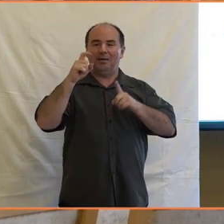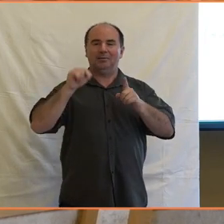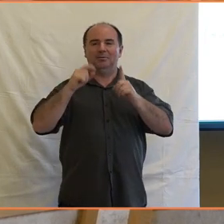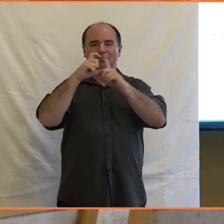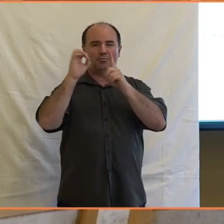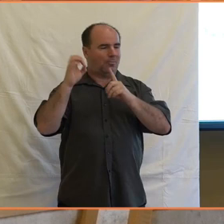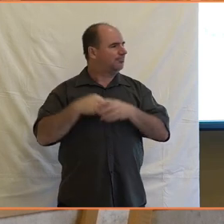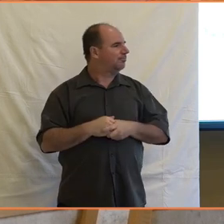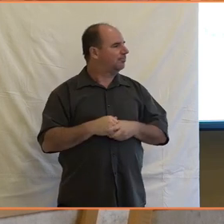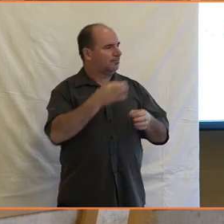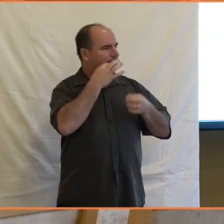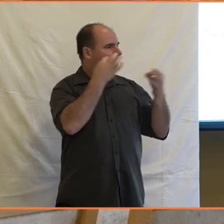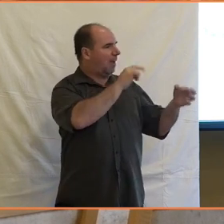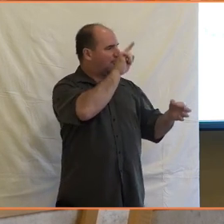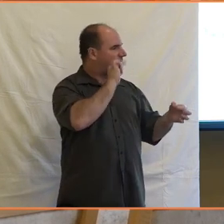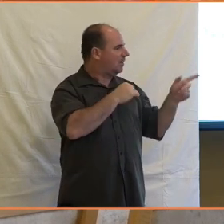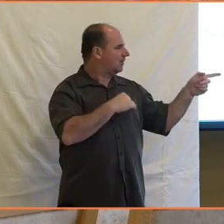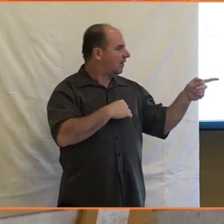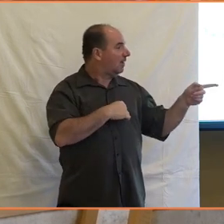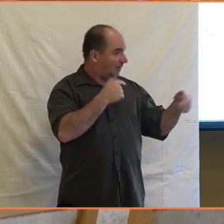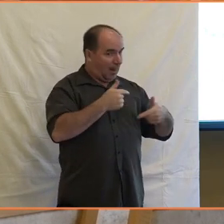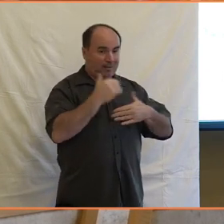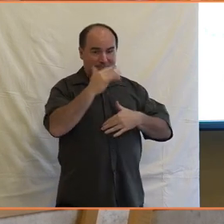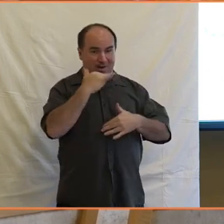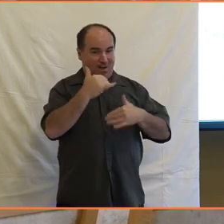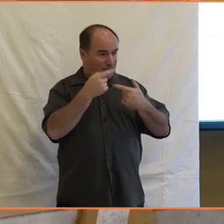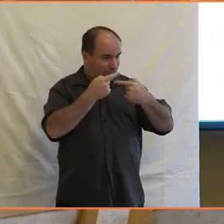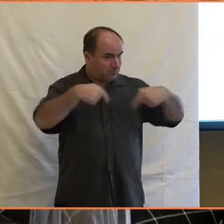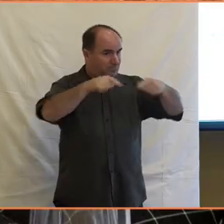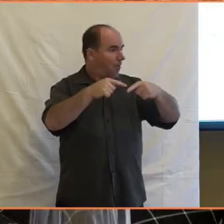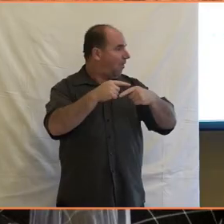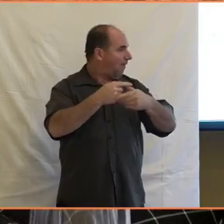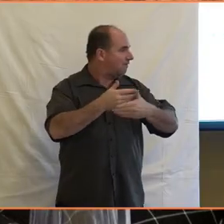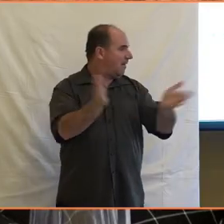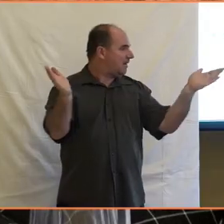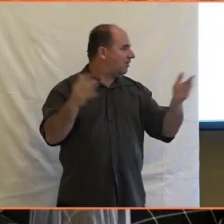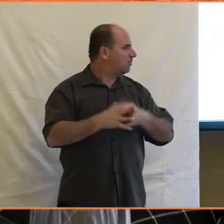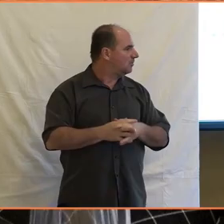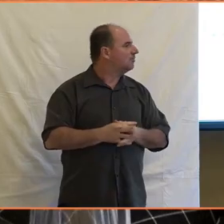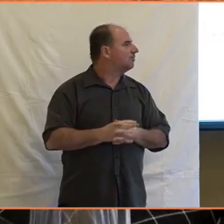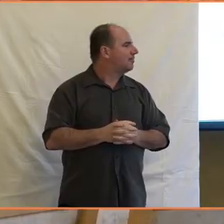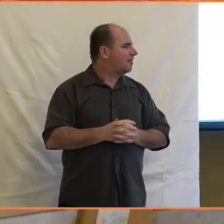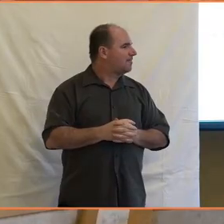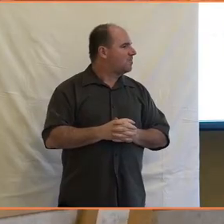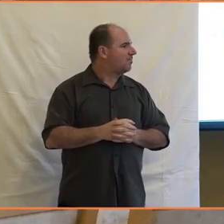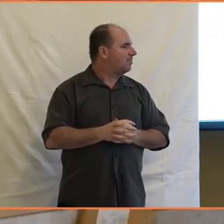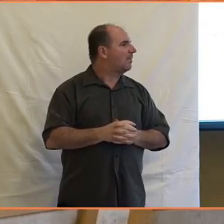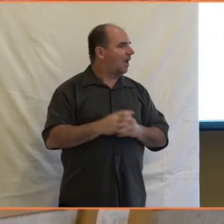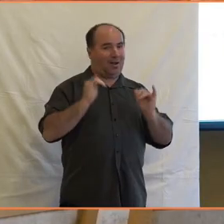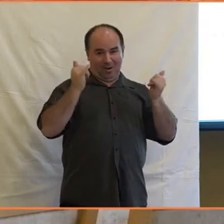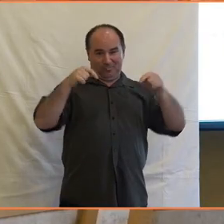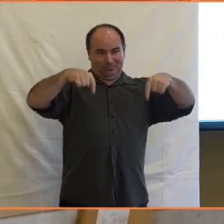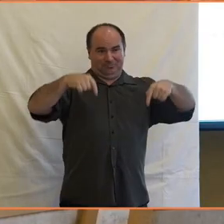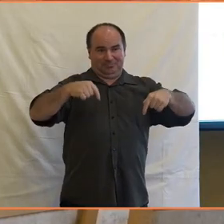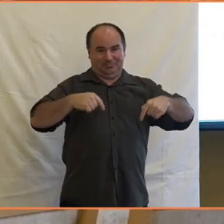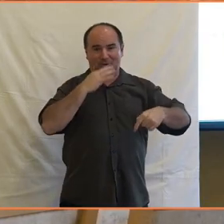Lupače. Děláte přednášky pro veřejnost? Každá přednáška na vysoké škole je veřejná. Takže tímto jste pozváni na